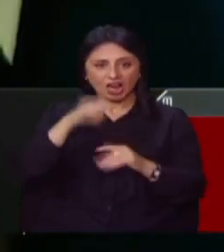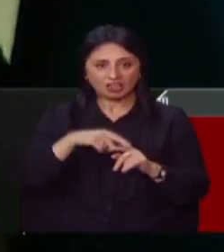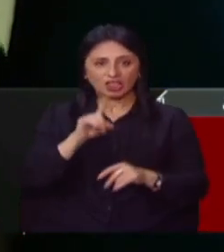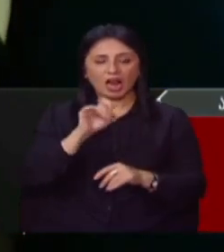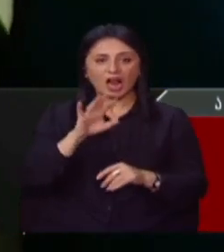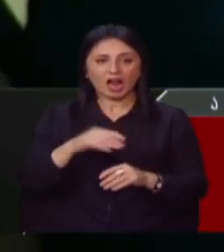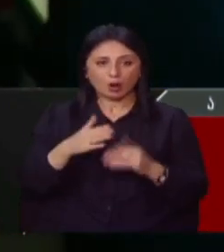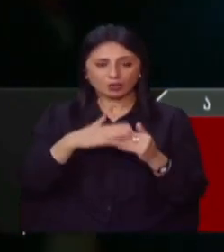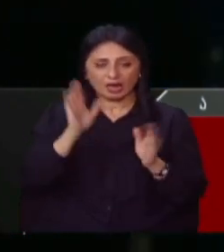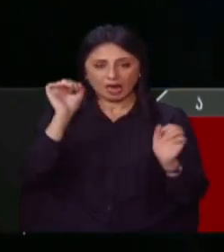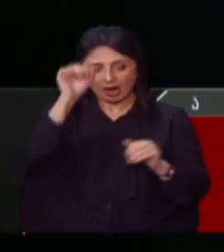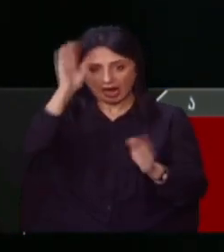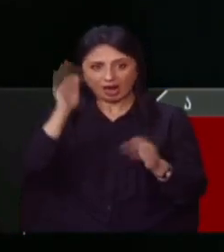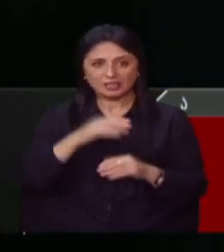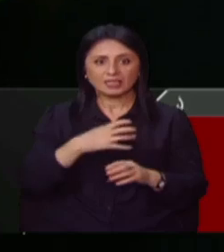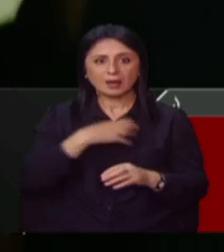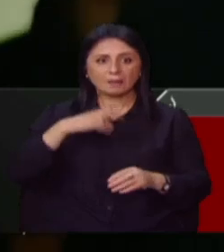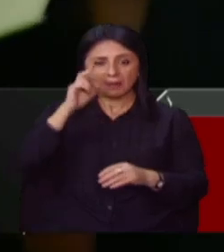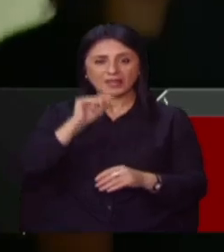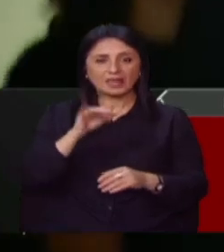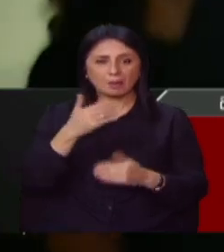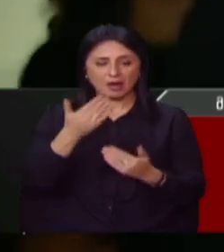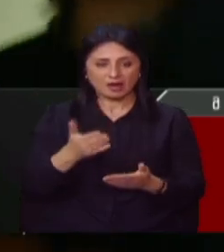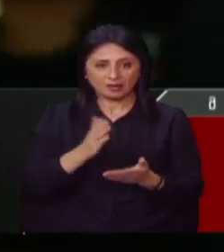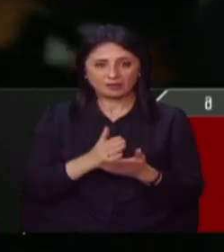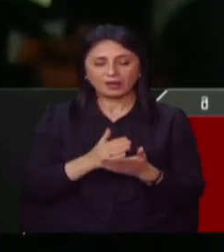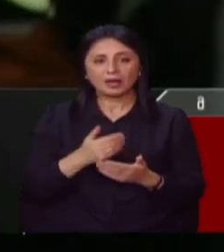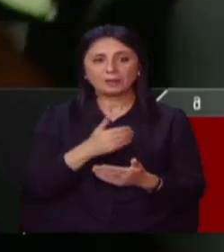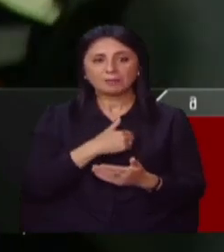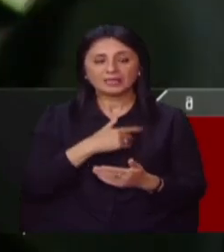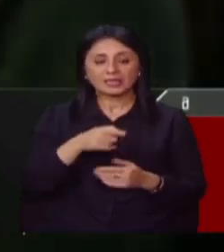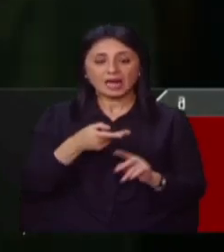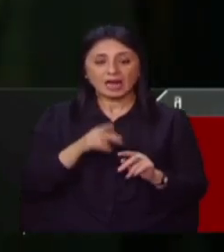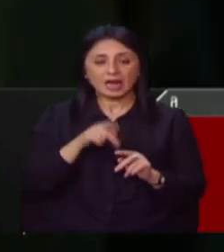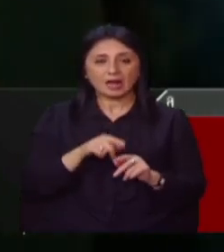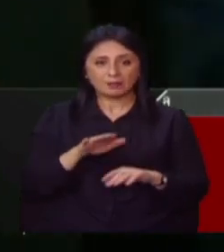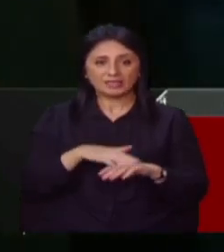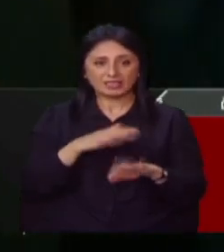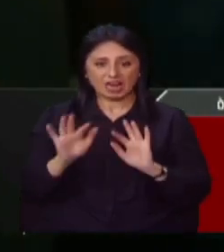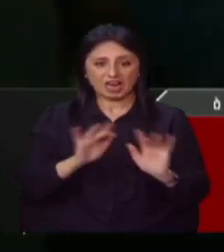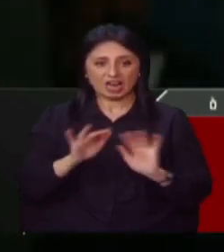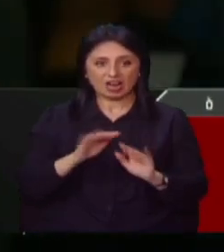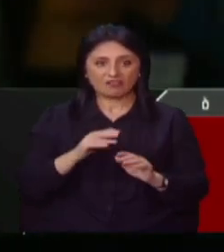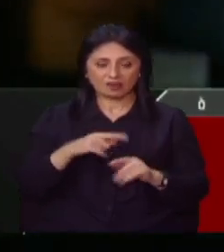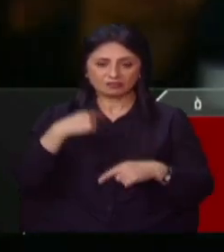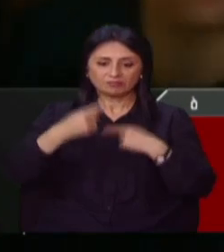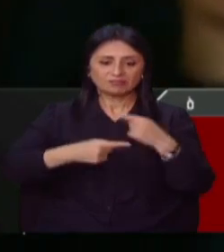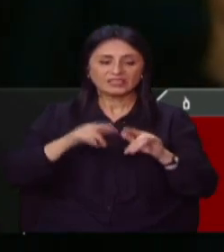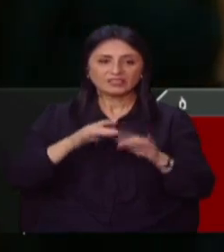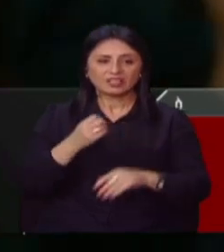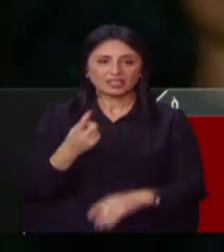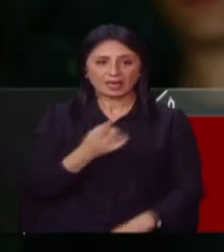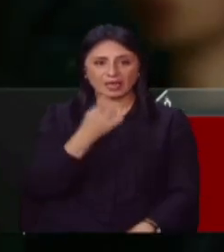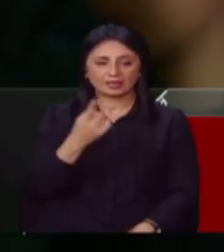khakhulis, karedi khati, tamar mepis juari da, ase shemdeg. Mă mindea am sacul mukmedo, da, mamul și lui Sakmistus,